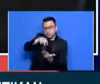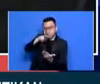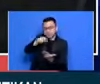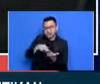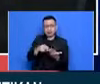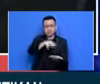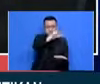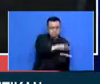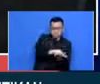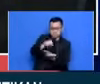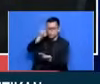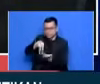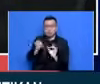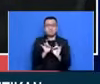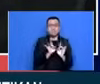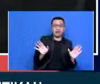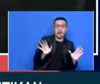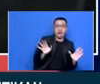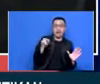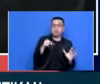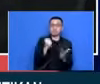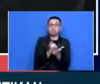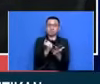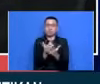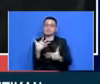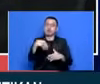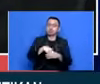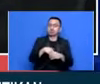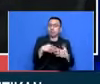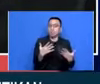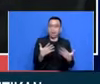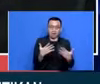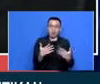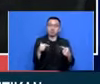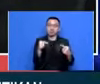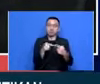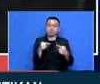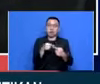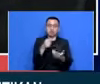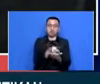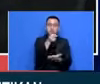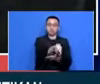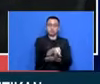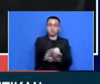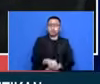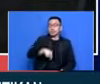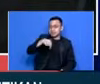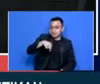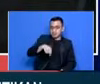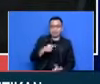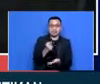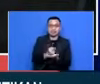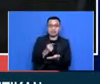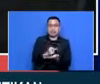kemudian fakta-fakta itu masuk substansi kalau masuk substansi Saya kira itu sebagai alasan jaksa penuntut umum untuk mengajukan